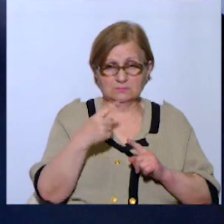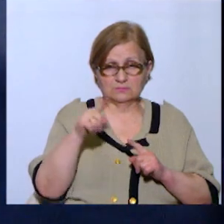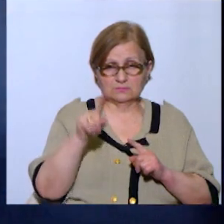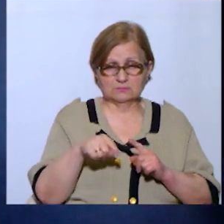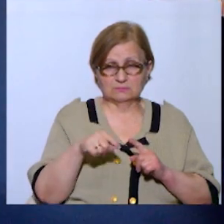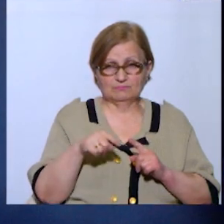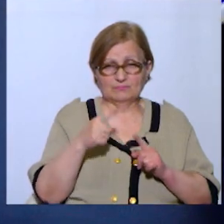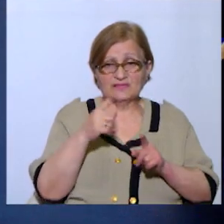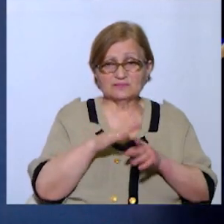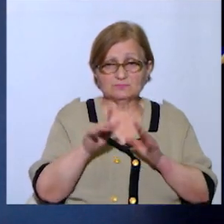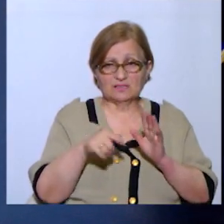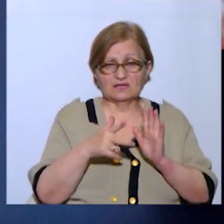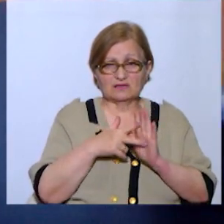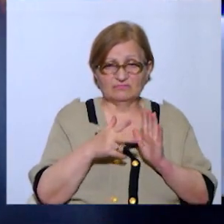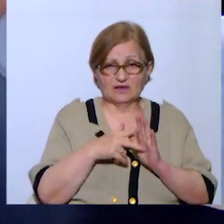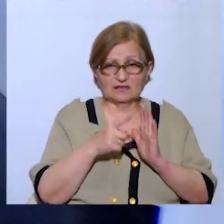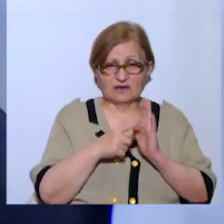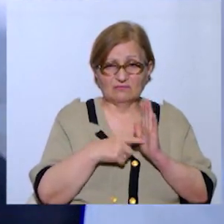1.8 რომ 5-ზე გავყოთ